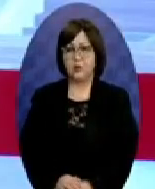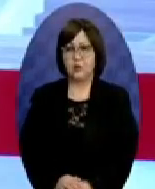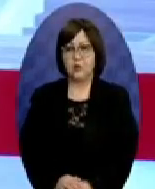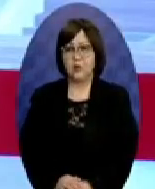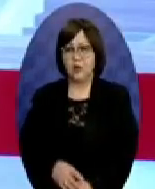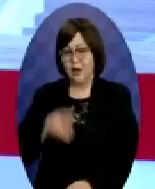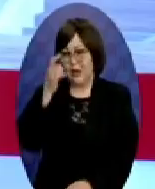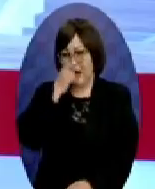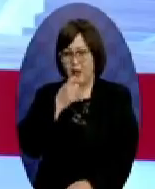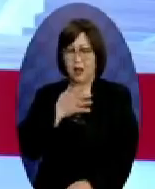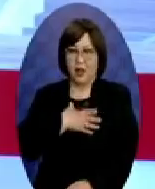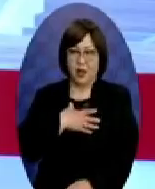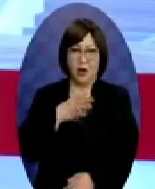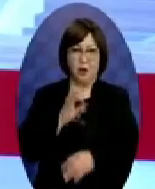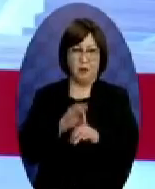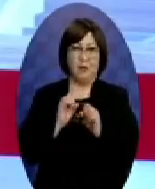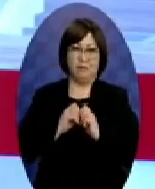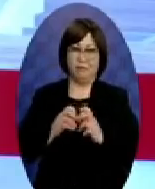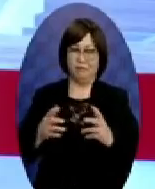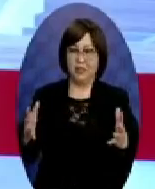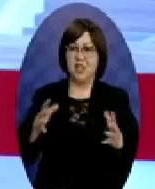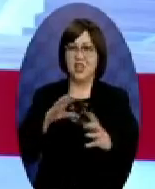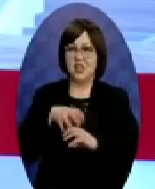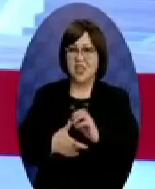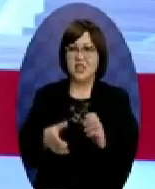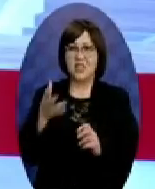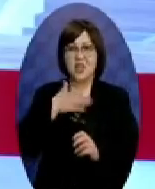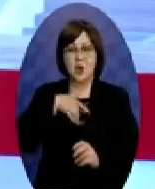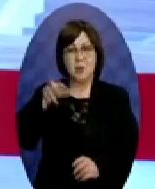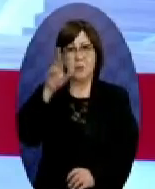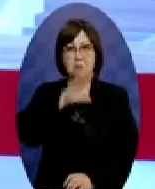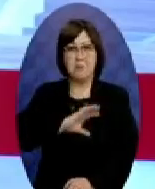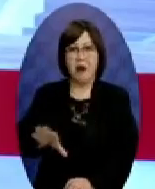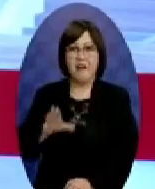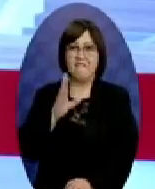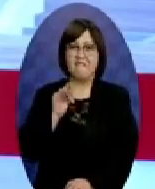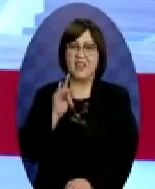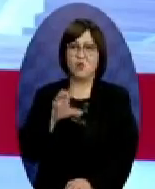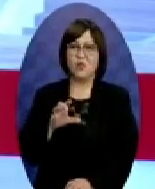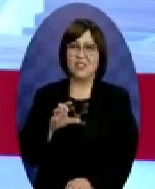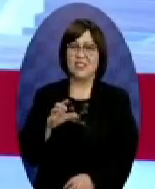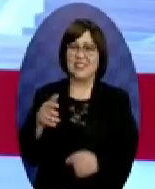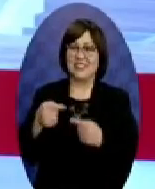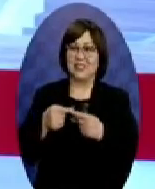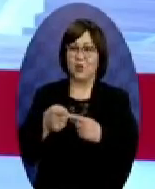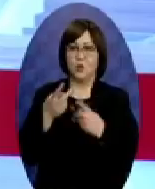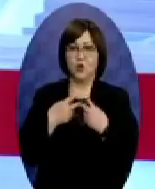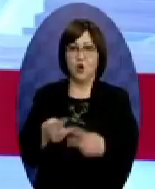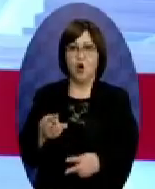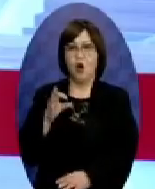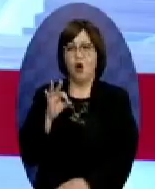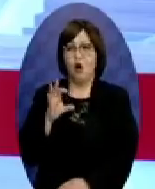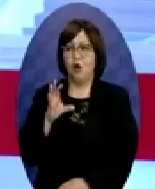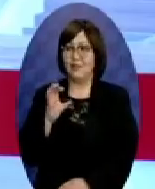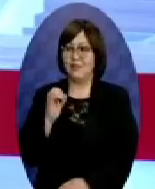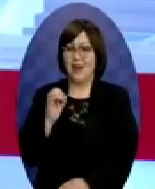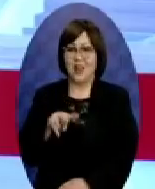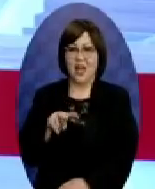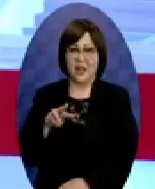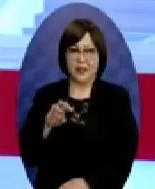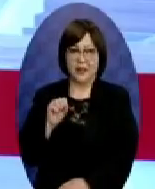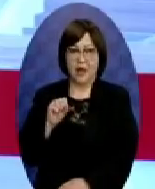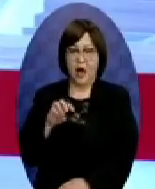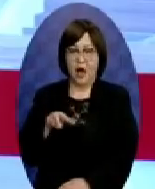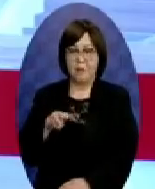Томоо төс төвчнээ дарахад өндөр байгаа энэ үед дэлхийн эрүүл мэндийн байгууллагаас вирусын эсрэг үйлчилгээтэй ойсол тамивер имийг эрүүл мэндийн яамд